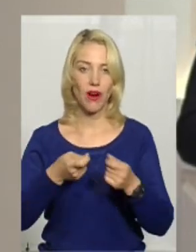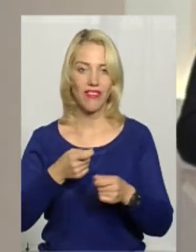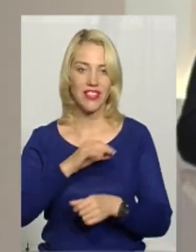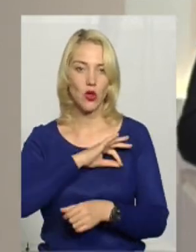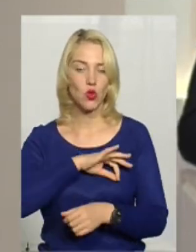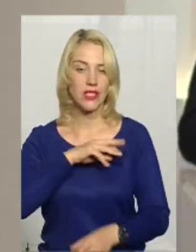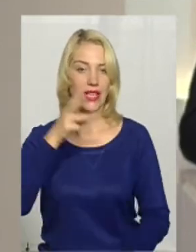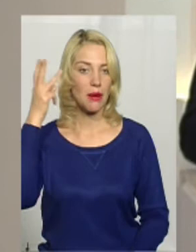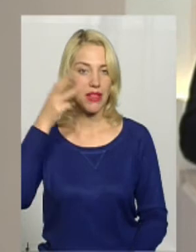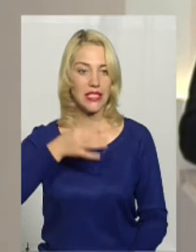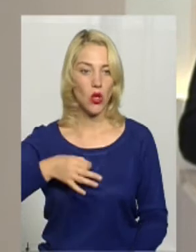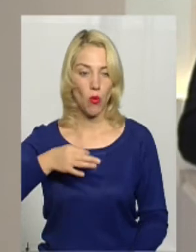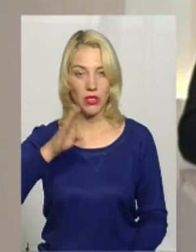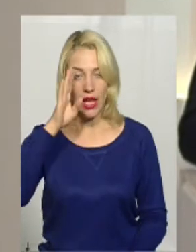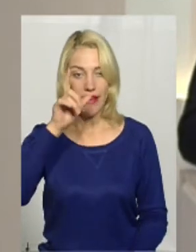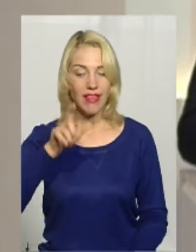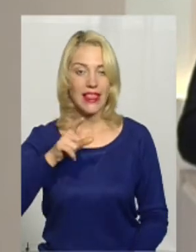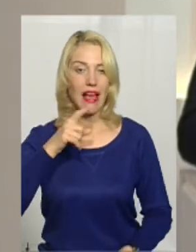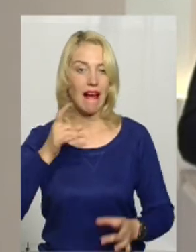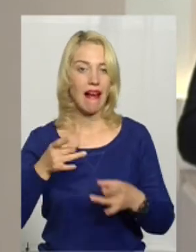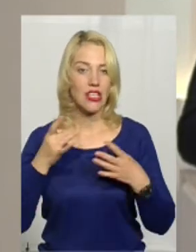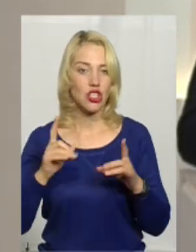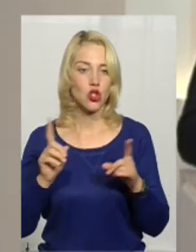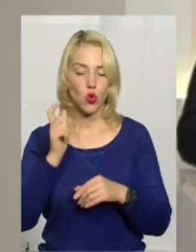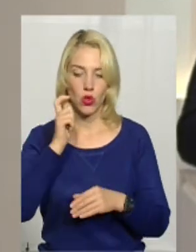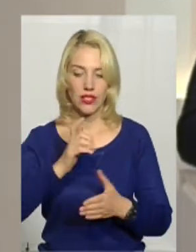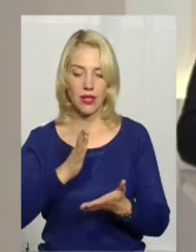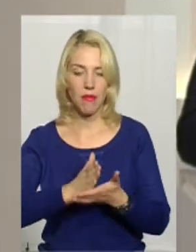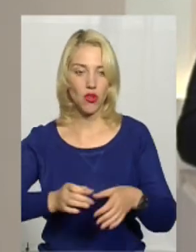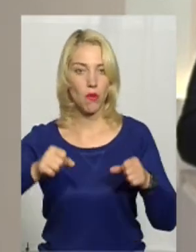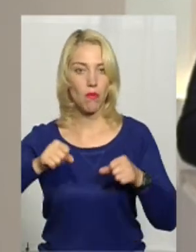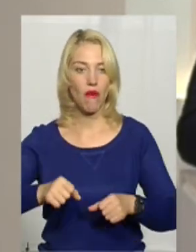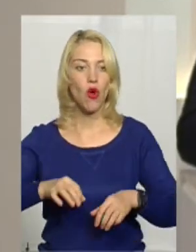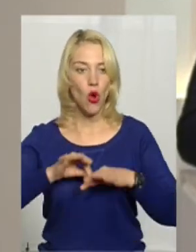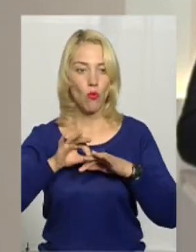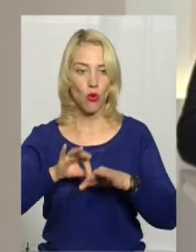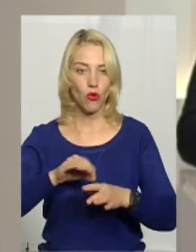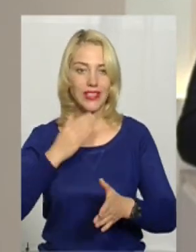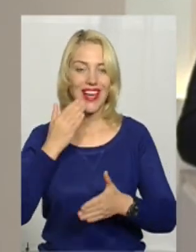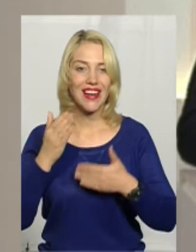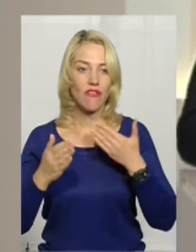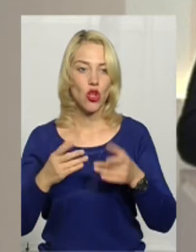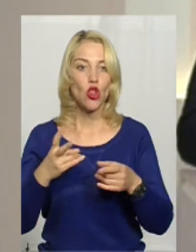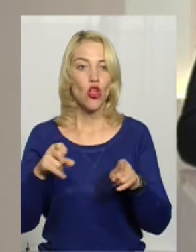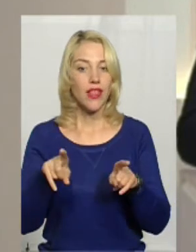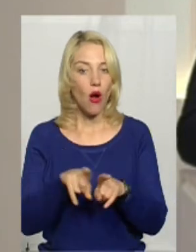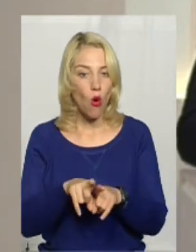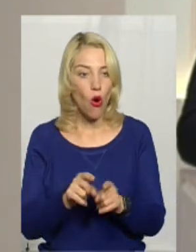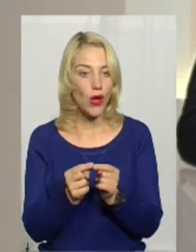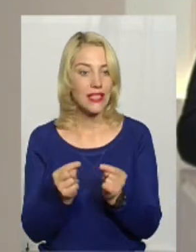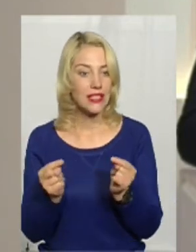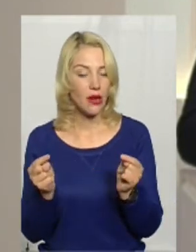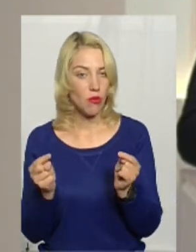юстиції у Хмельницькій області, і він каже, що українці мають право проводити референдум, але такого інструменту